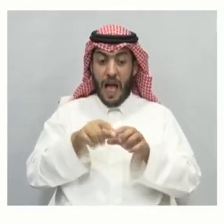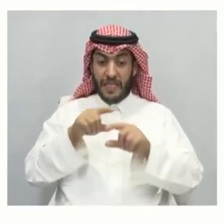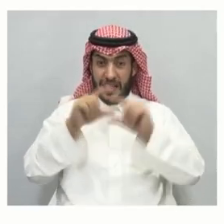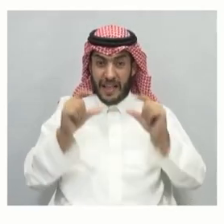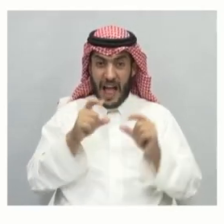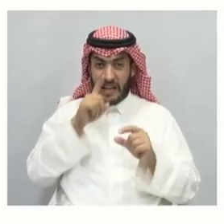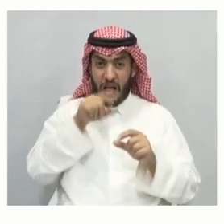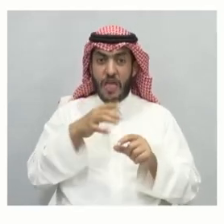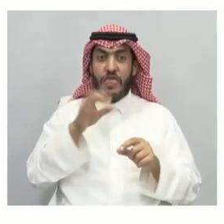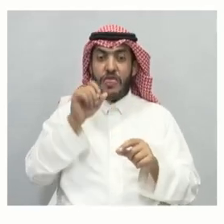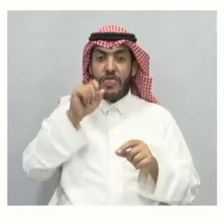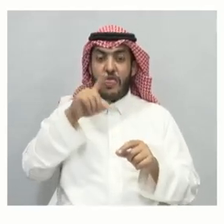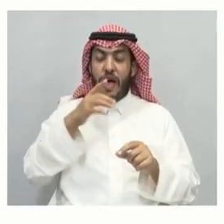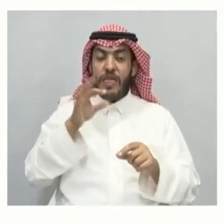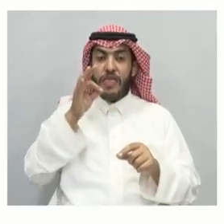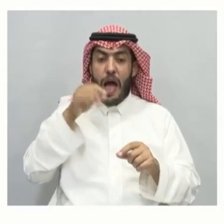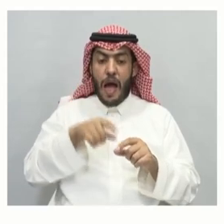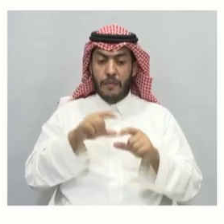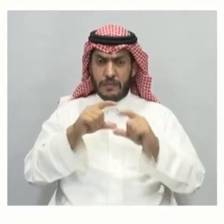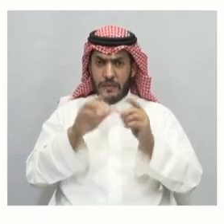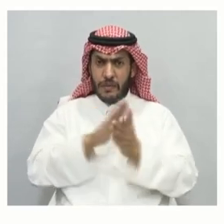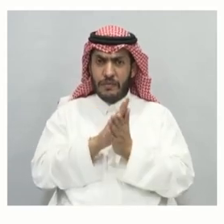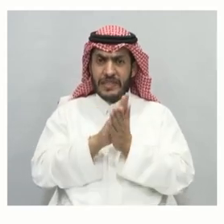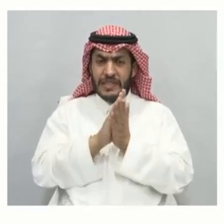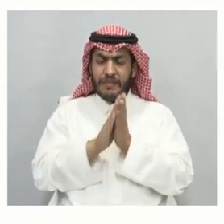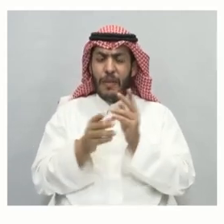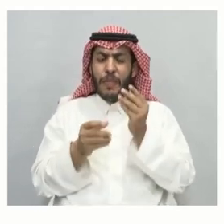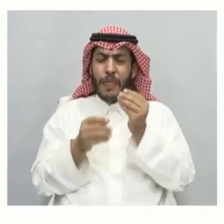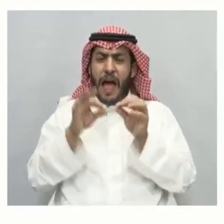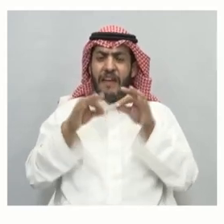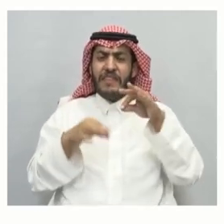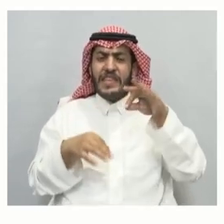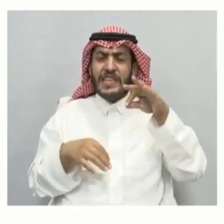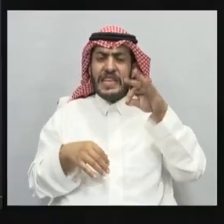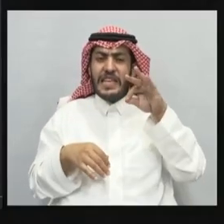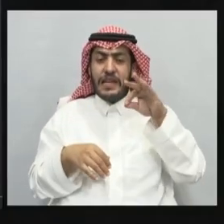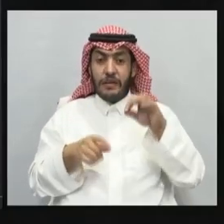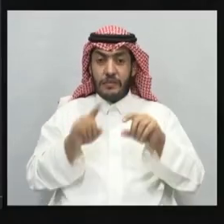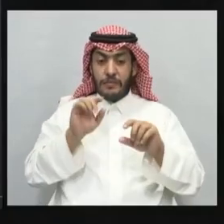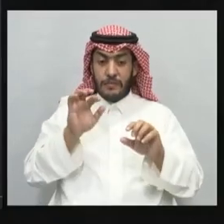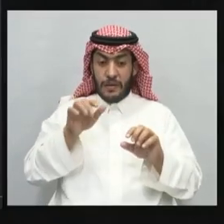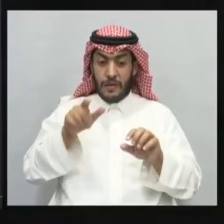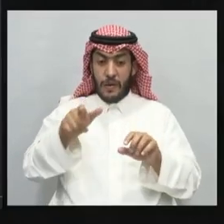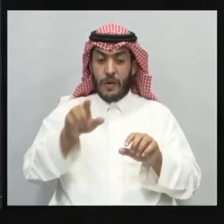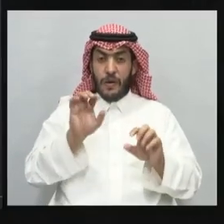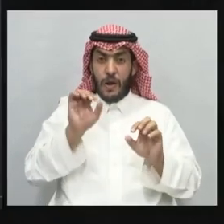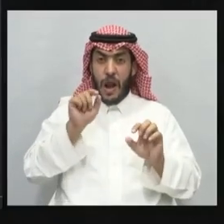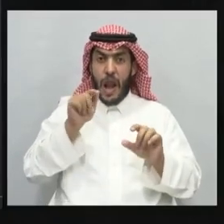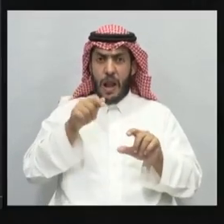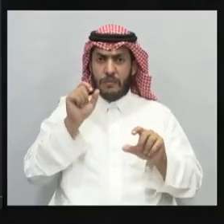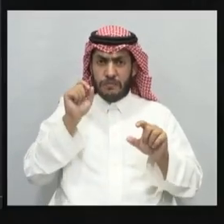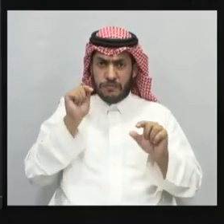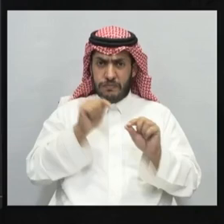الصفيحه رقيقه جدا جدا هذه الصفيحه رقيقه جدا جدا عندما سلط هذا مصدر